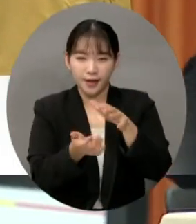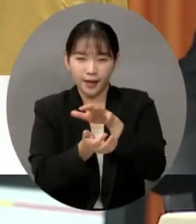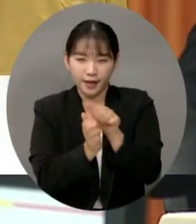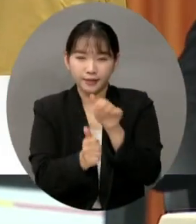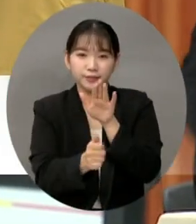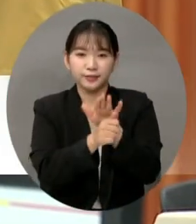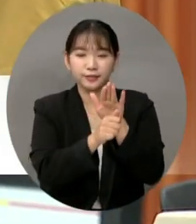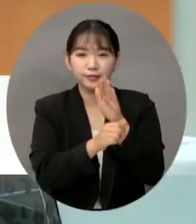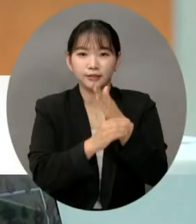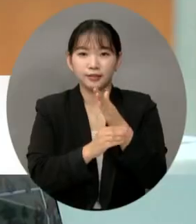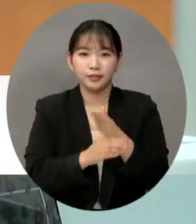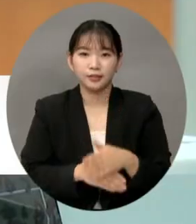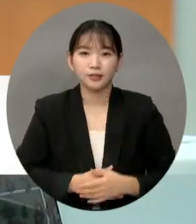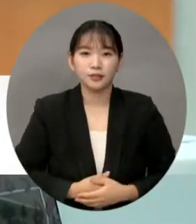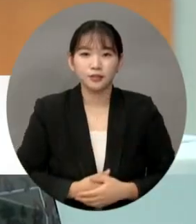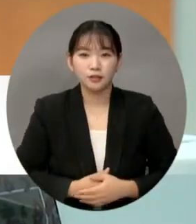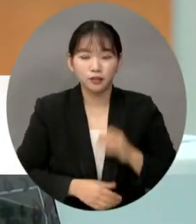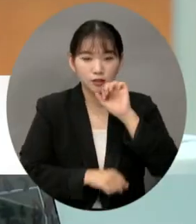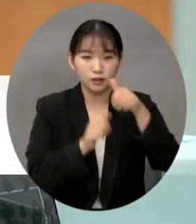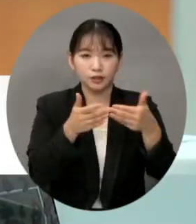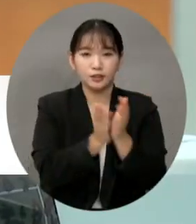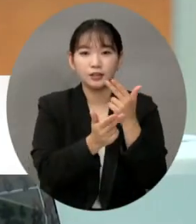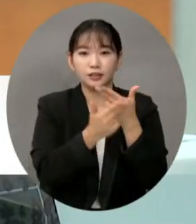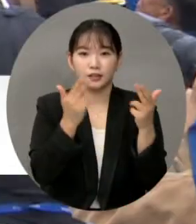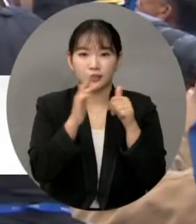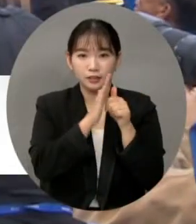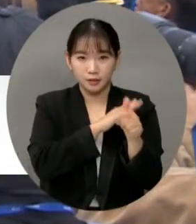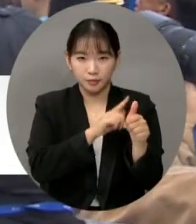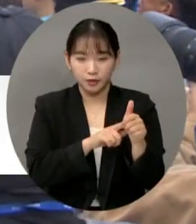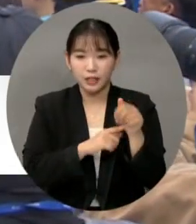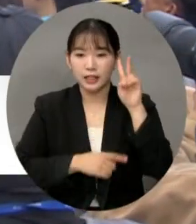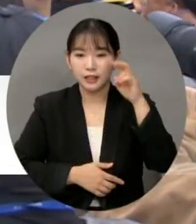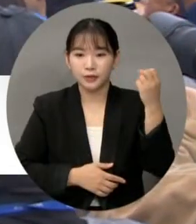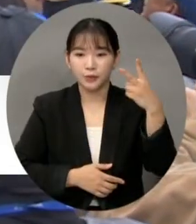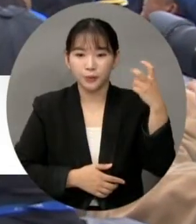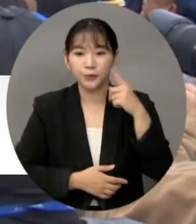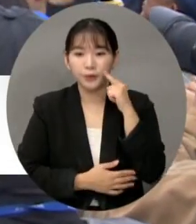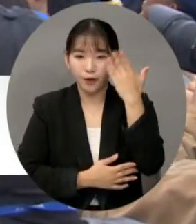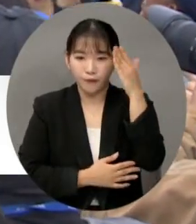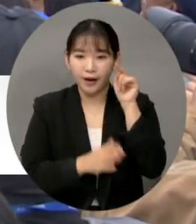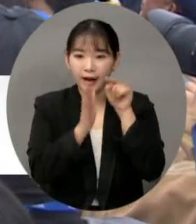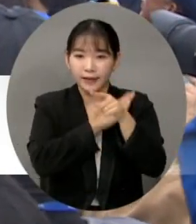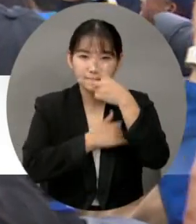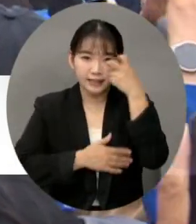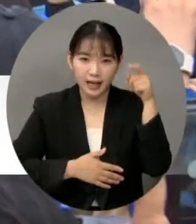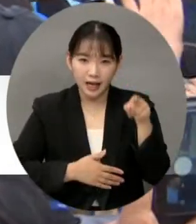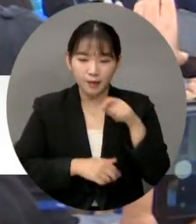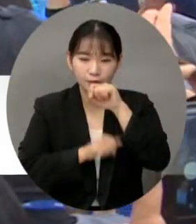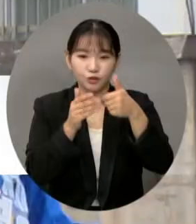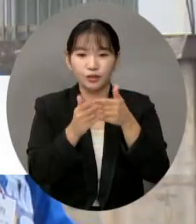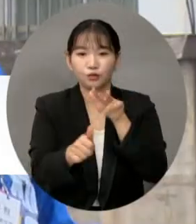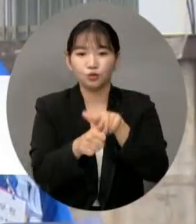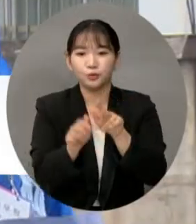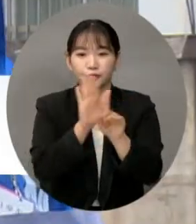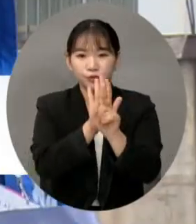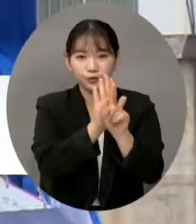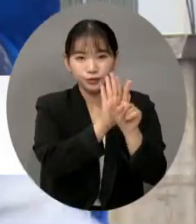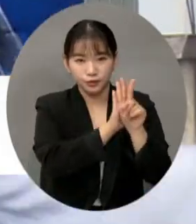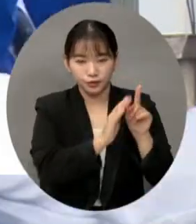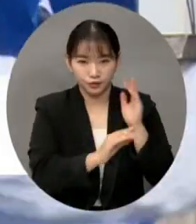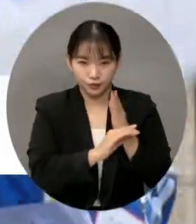지원에 나서고 있습니다 더불어민주당 이재명 대표는 이틀 연속 영광에 머물며 민주당 후보 지지를 호소하고